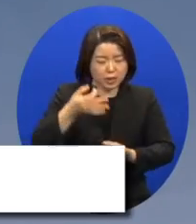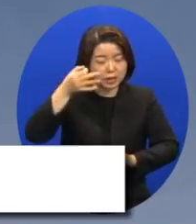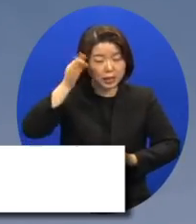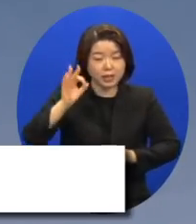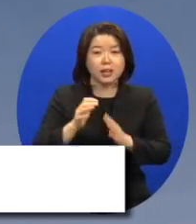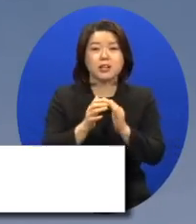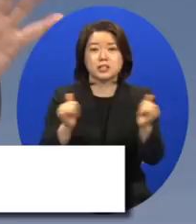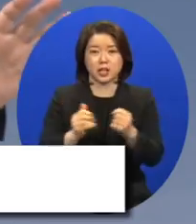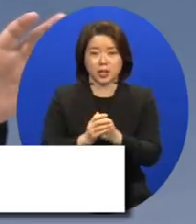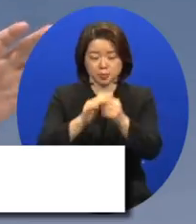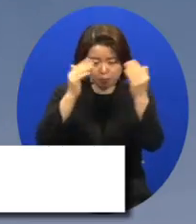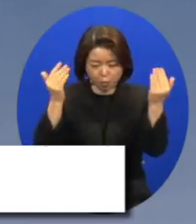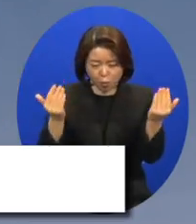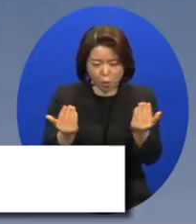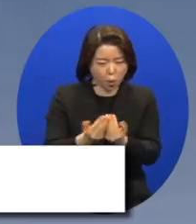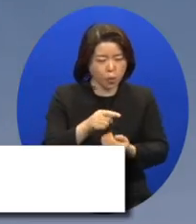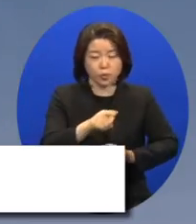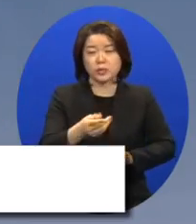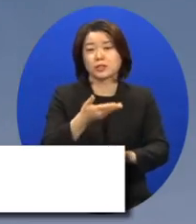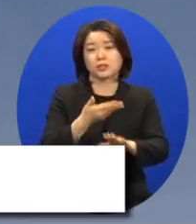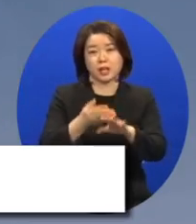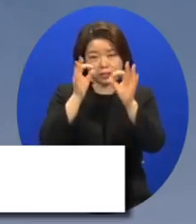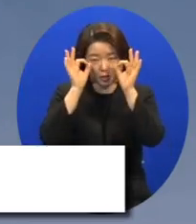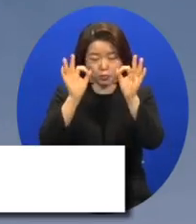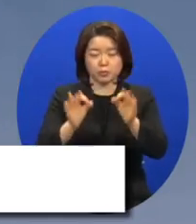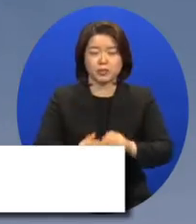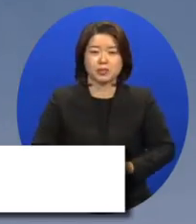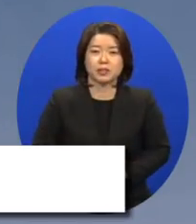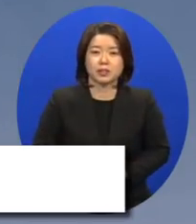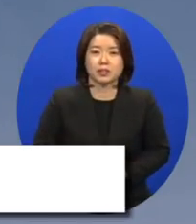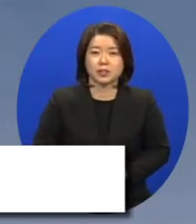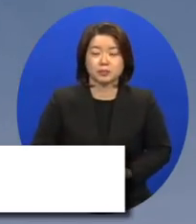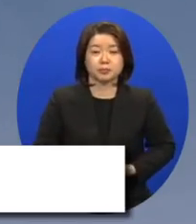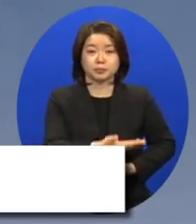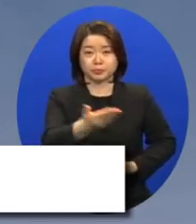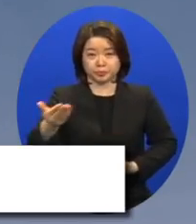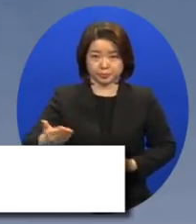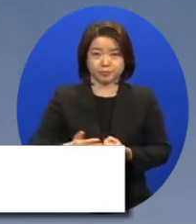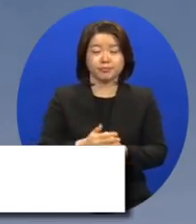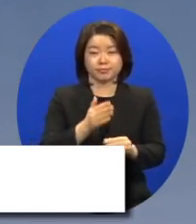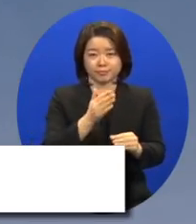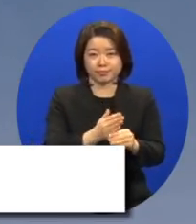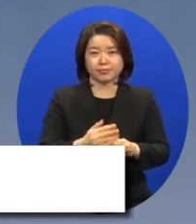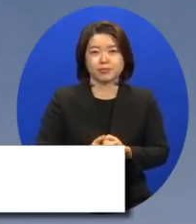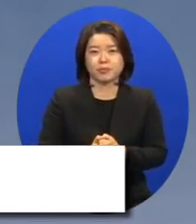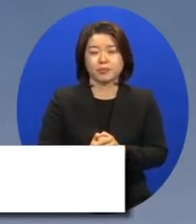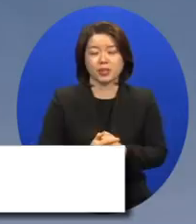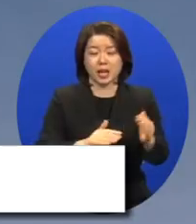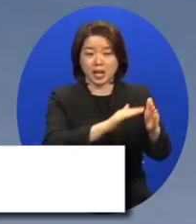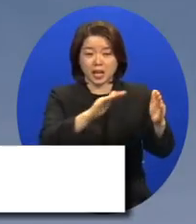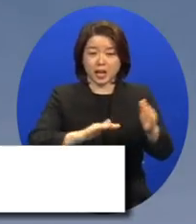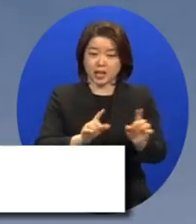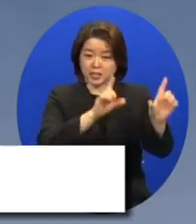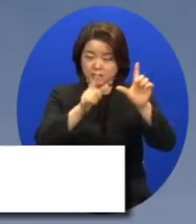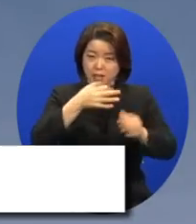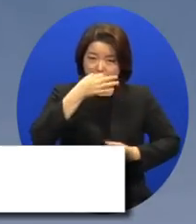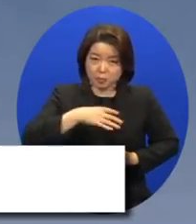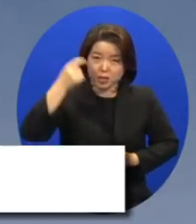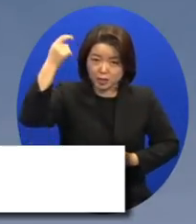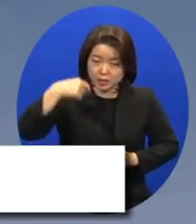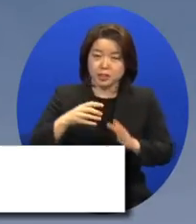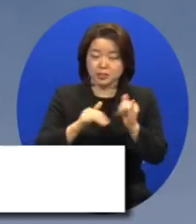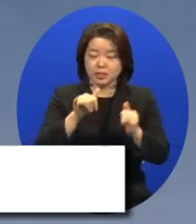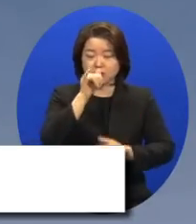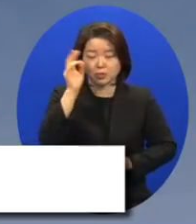사람은 모든 것이 다 달리 보입니다 여러분 여러분 중에는 가정 생활이 힘들다고 느끼는 분들이